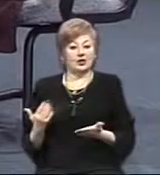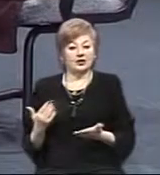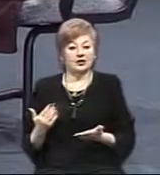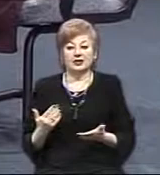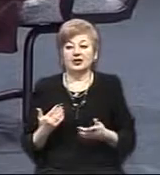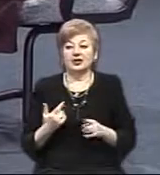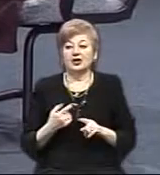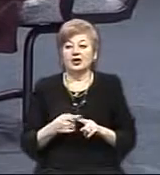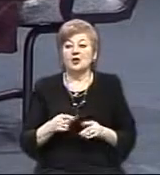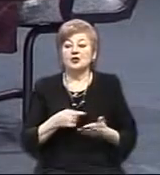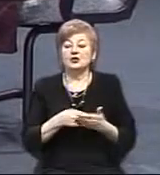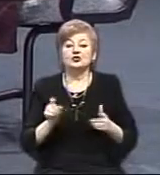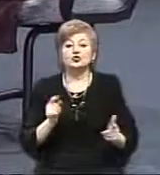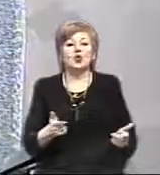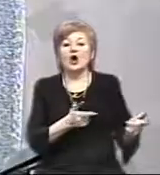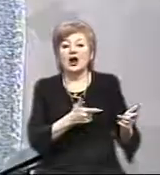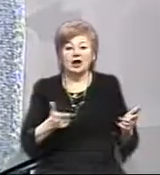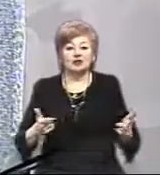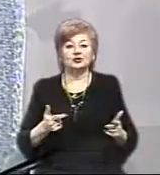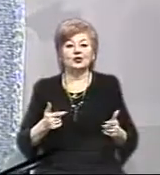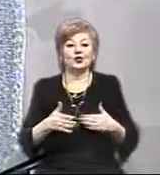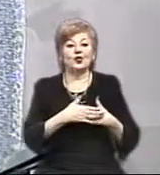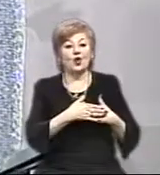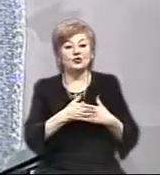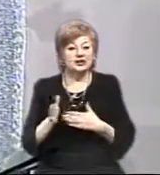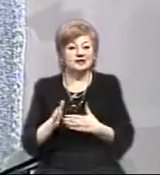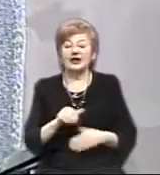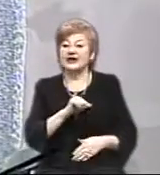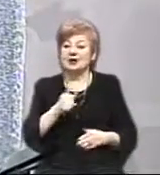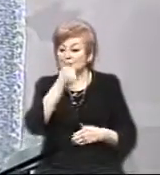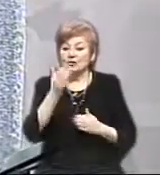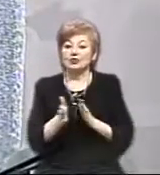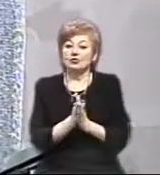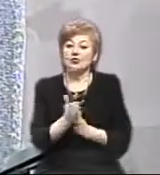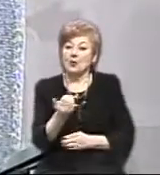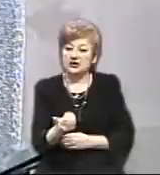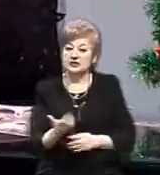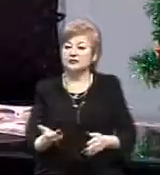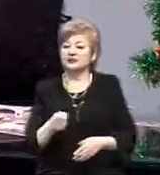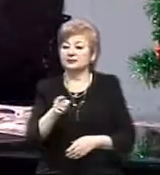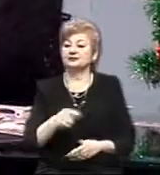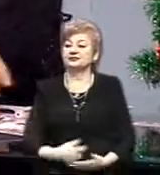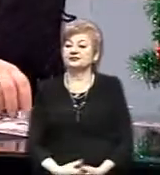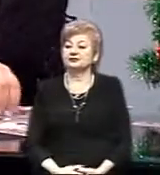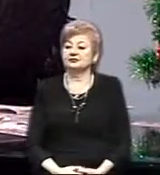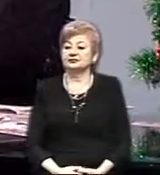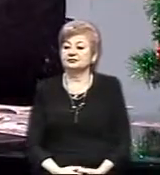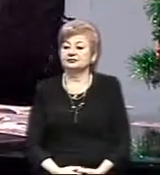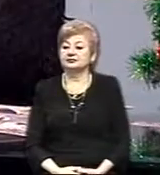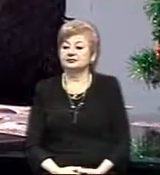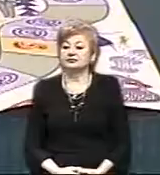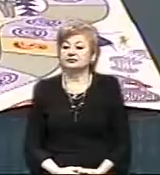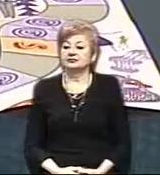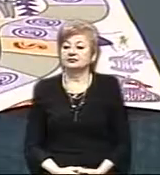Настя зауважила, що готові відкривати двері, але самі не можуть попросити. Вміємо просити. Настя, ходи. Так,